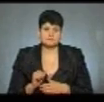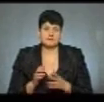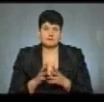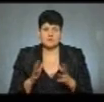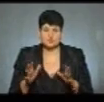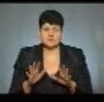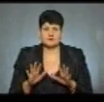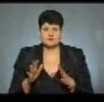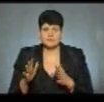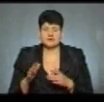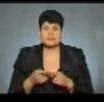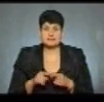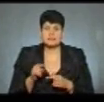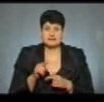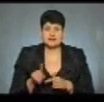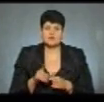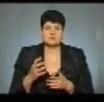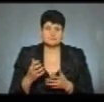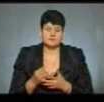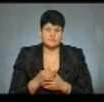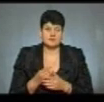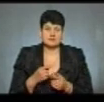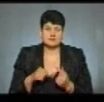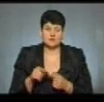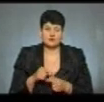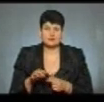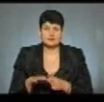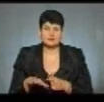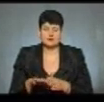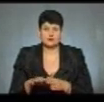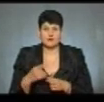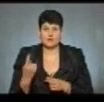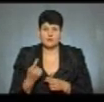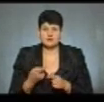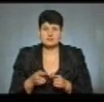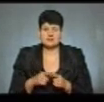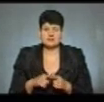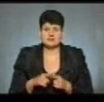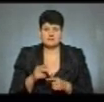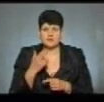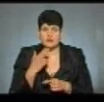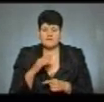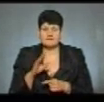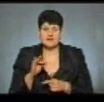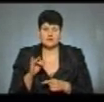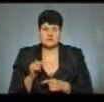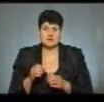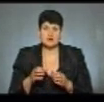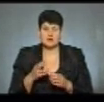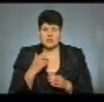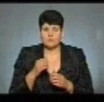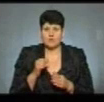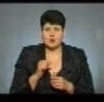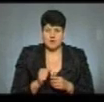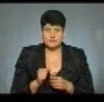Переважній більшості те, що ми виявили, циркулює на території області, це вірус грипу А.